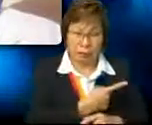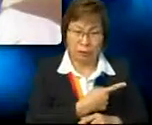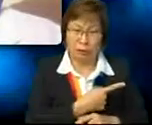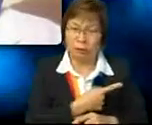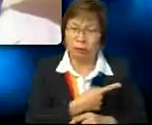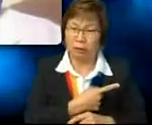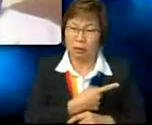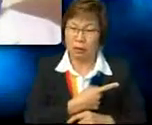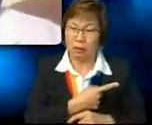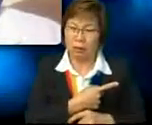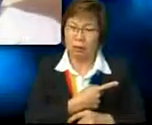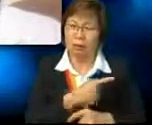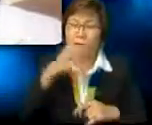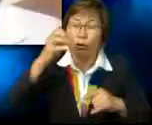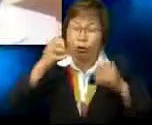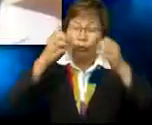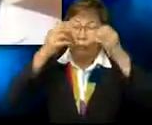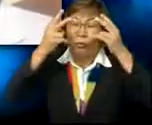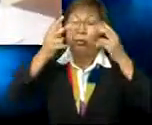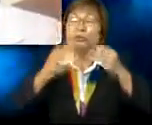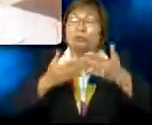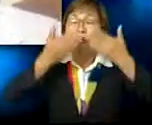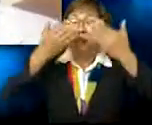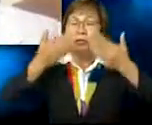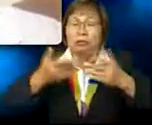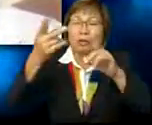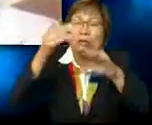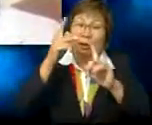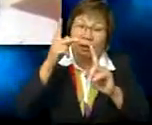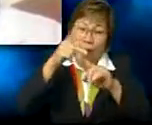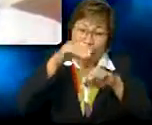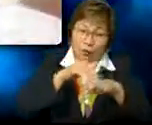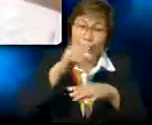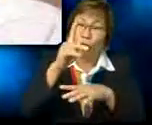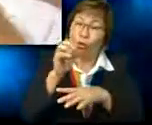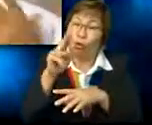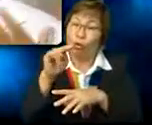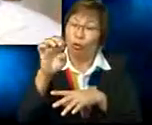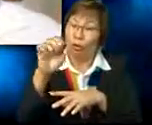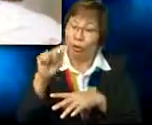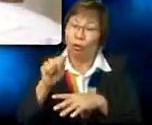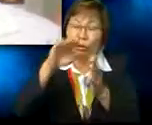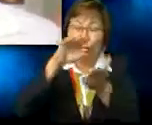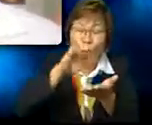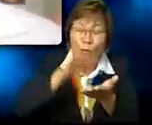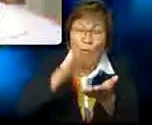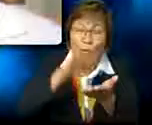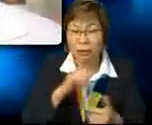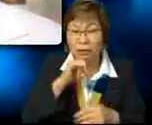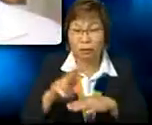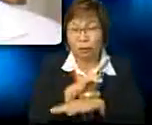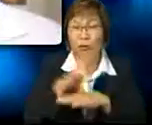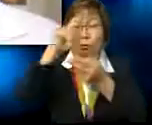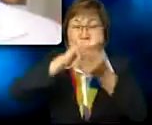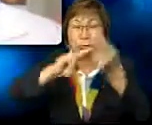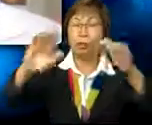maka oksigen yang akan sampai kepada kornea kita akan berkurangan. Bayangkan sekarang ini bila tak pakai, udara akan